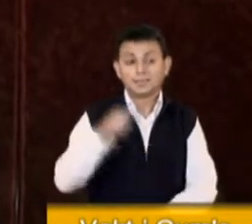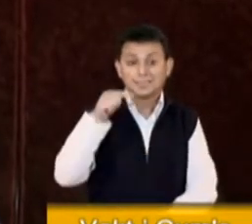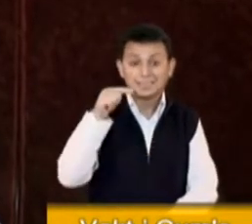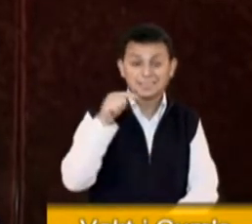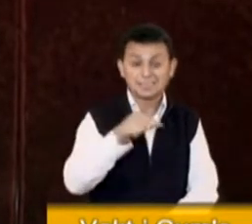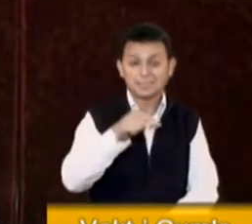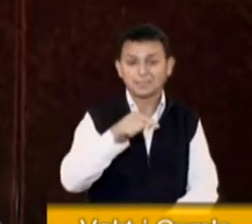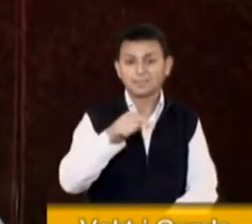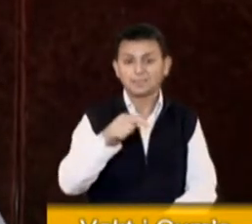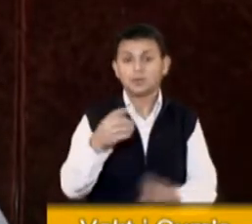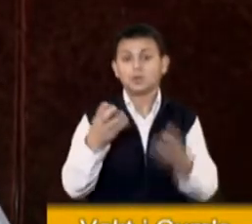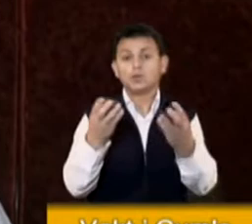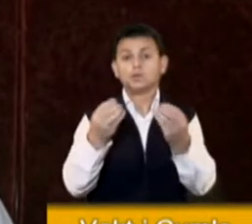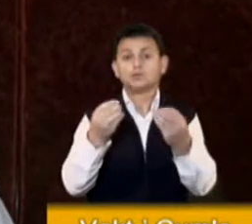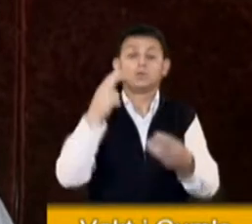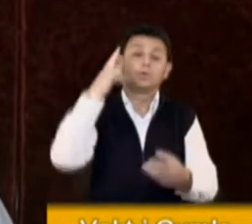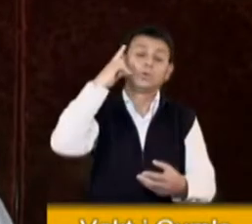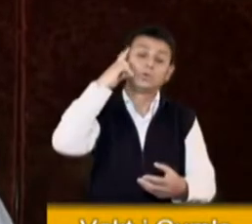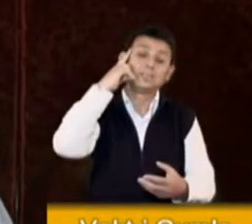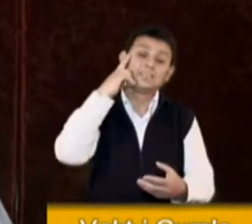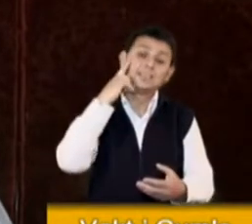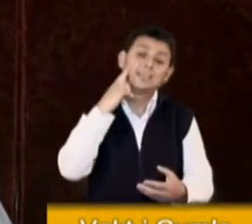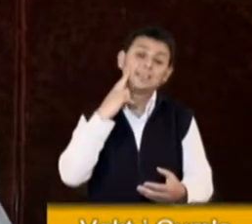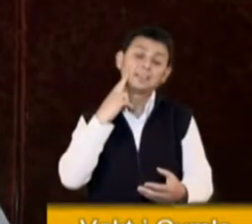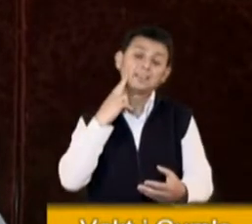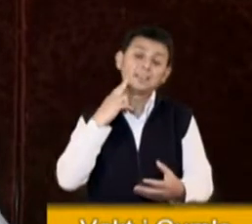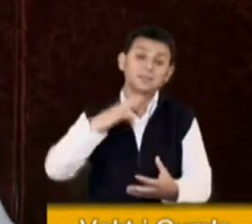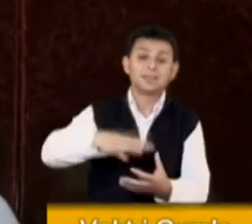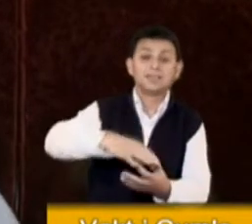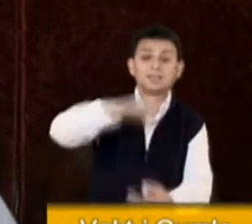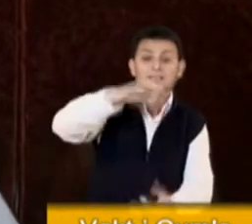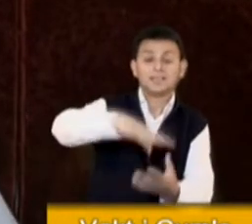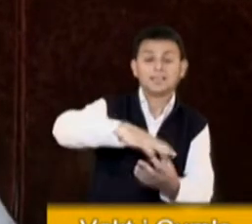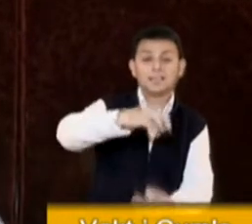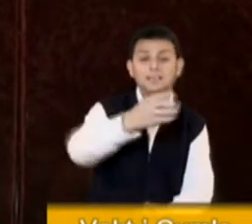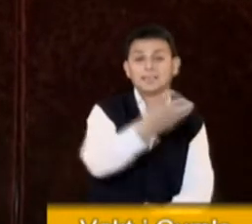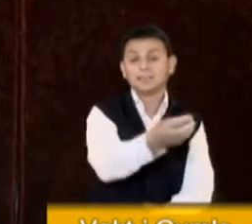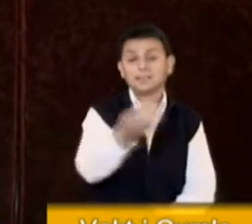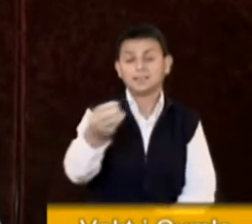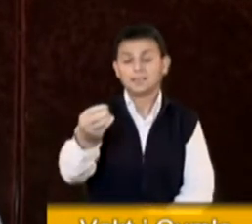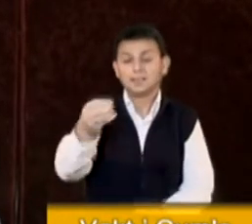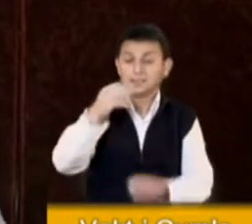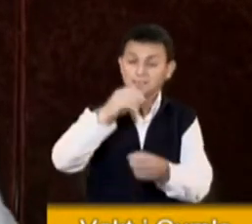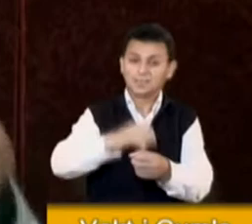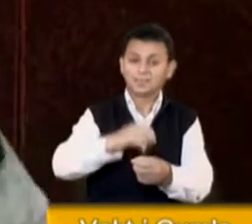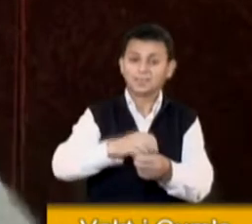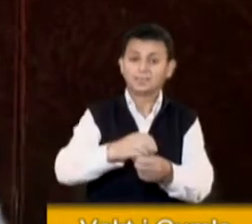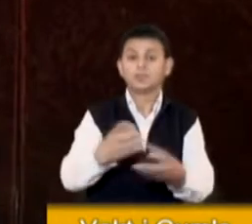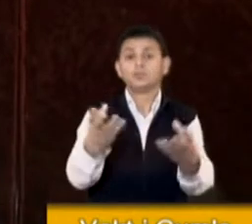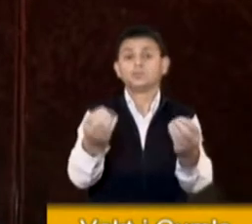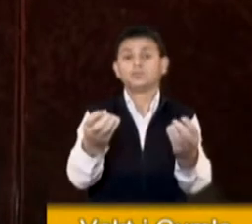daha zenginim ve nüfus bakımından da daha kuvvetliyim diye